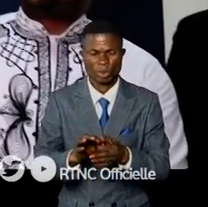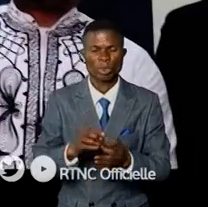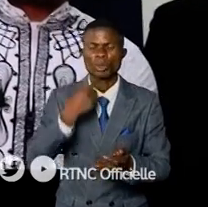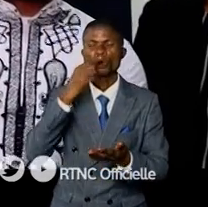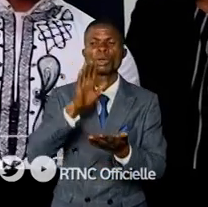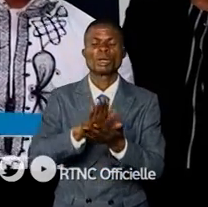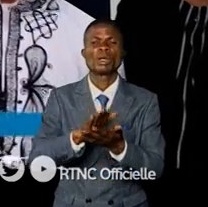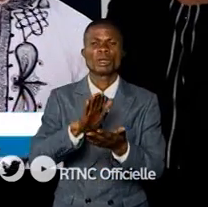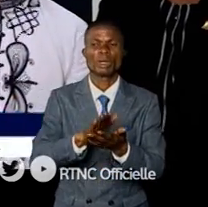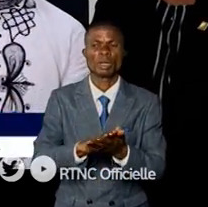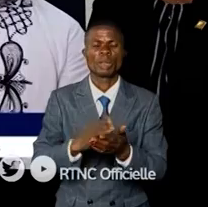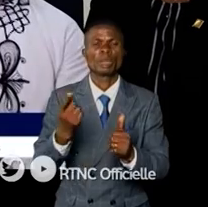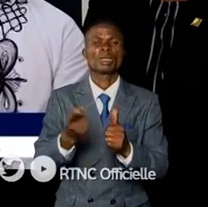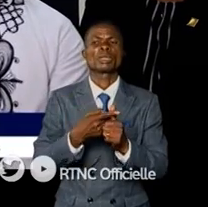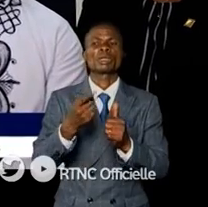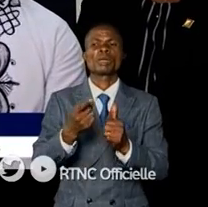par rapport